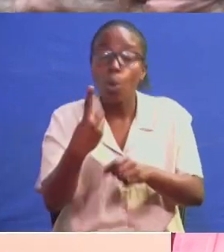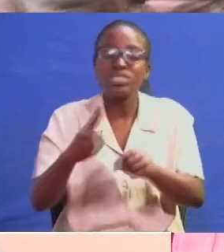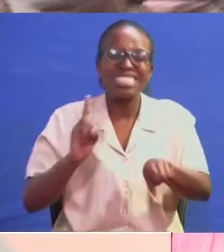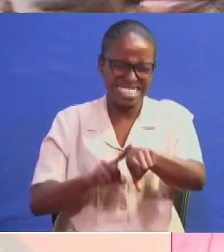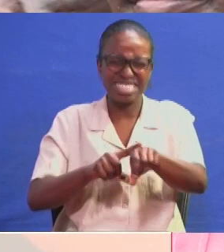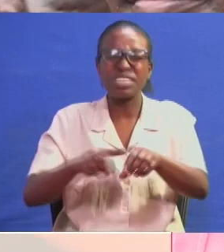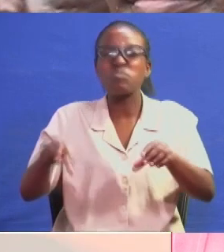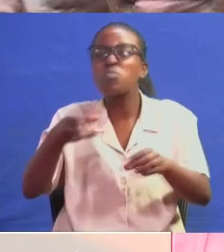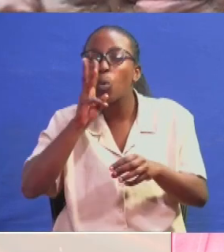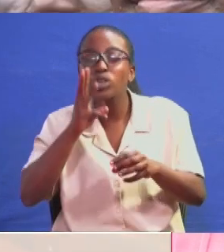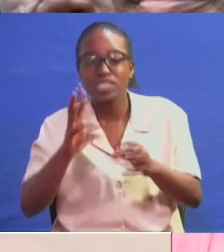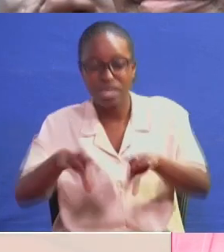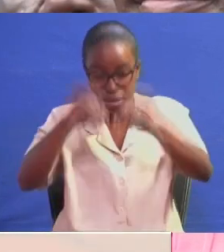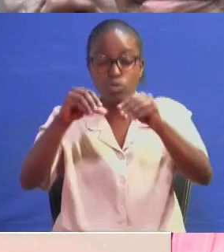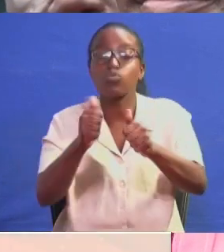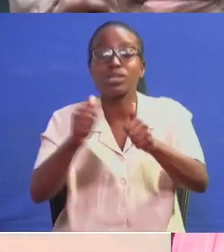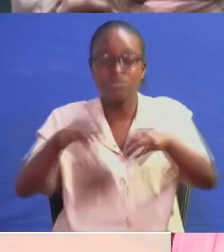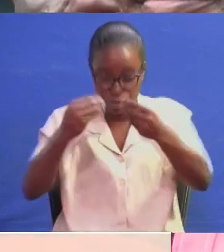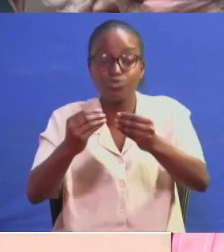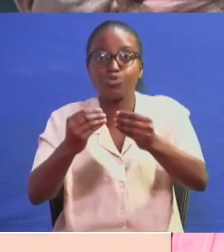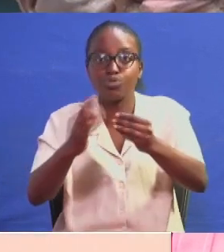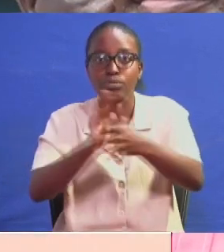maji ilifanyika. Na